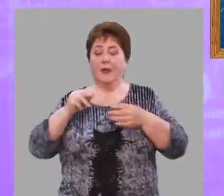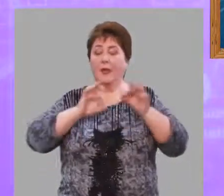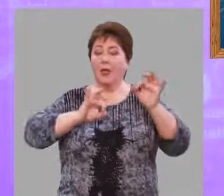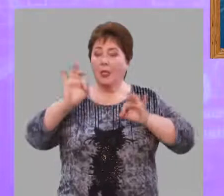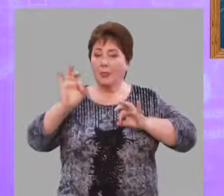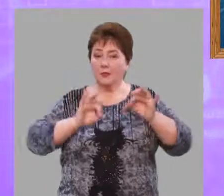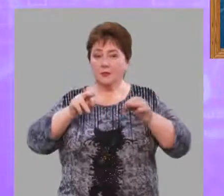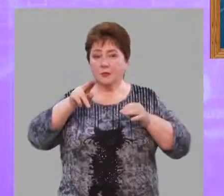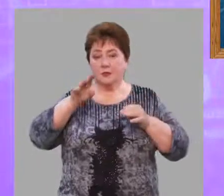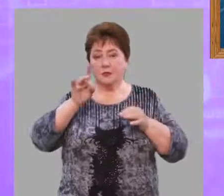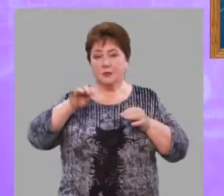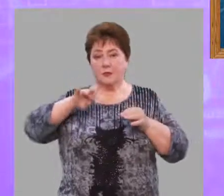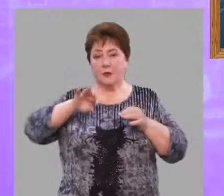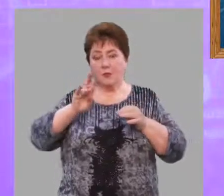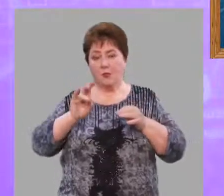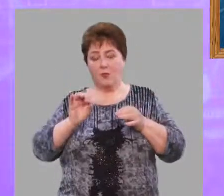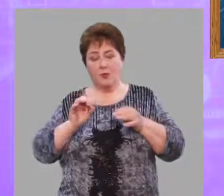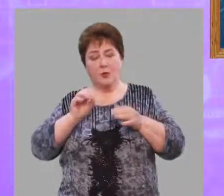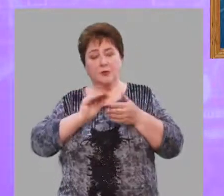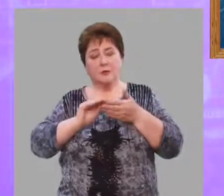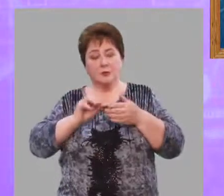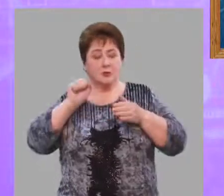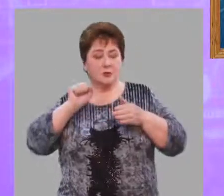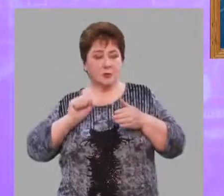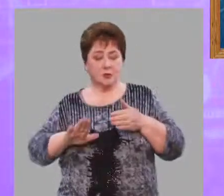Начертите прямоугольник и запишите решение.